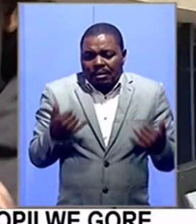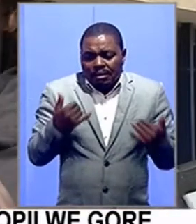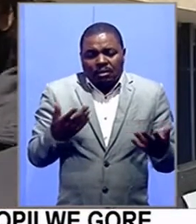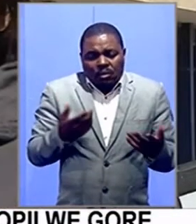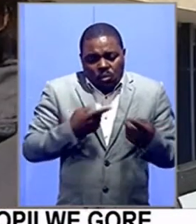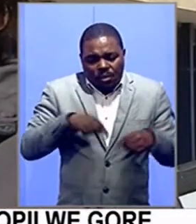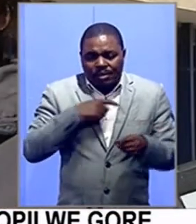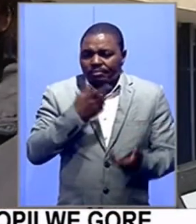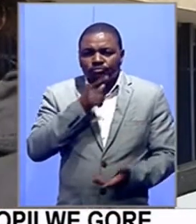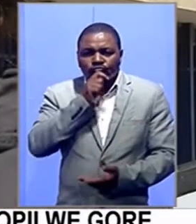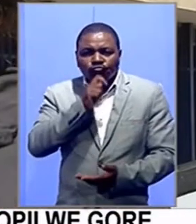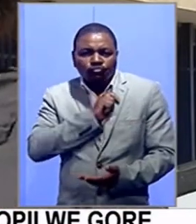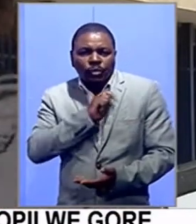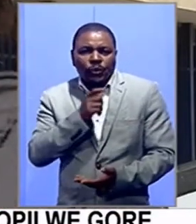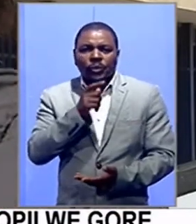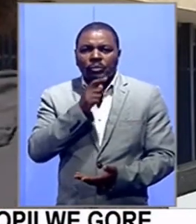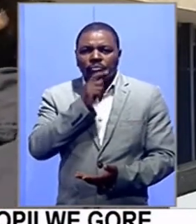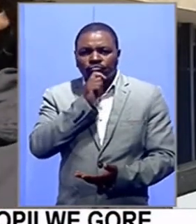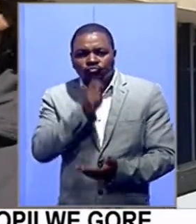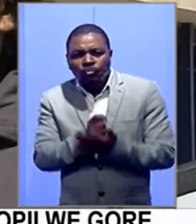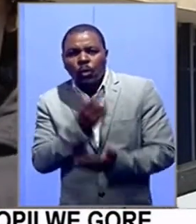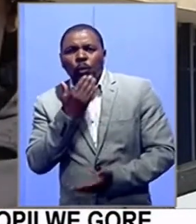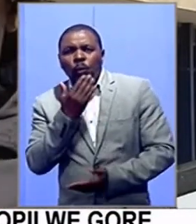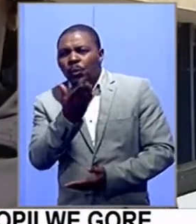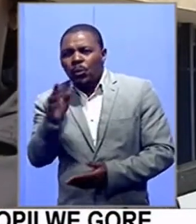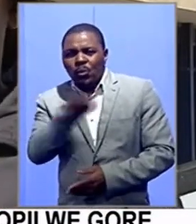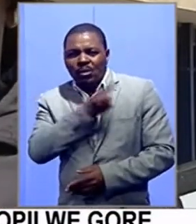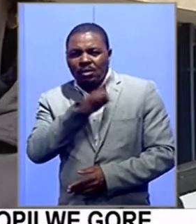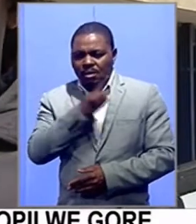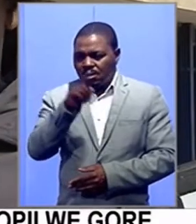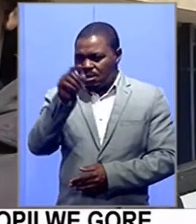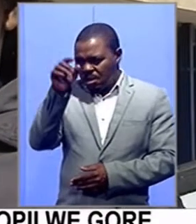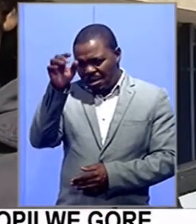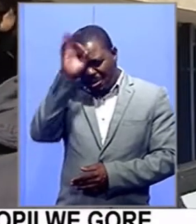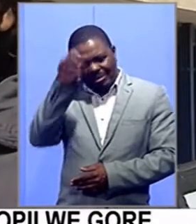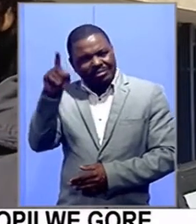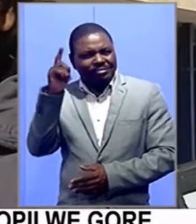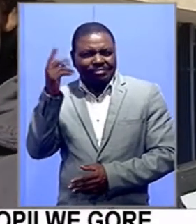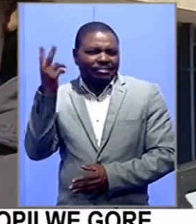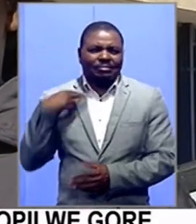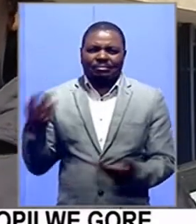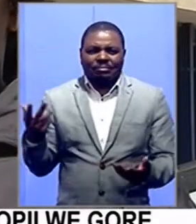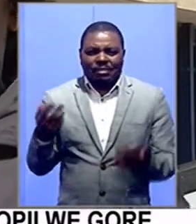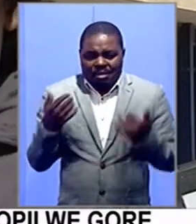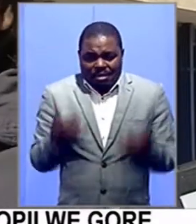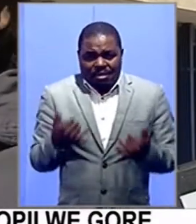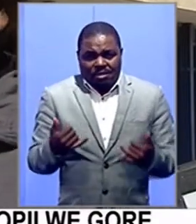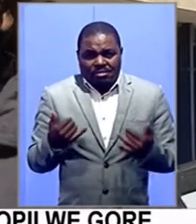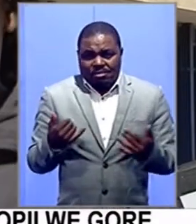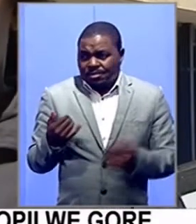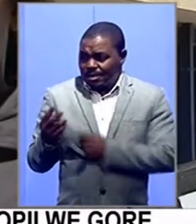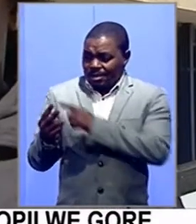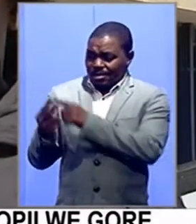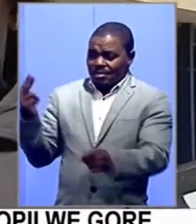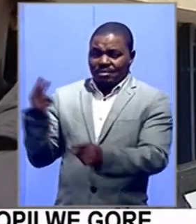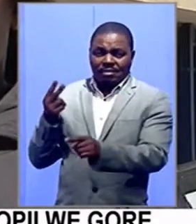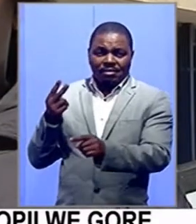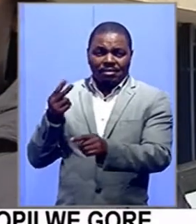re tshepela ko bomang as mapodisa a re feitse. And like gona no batho ba tshwantsane batho ba